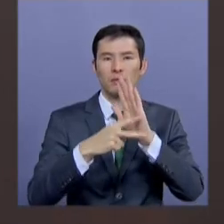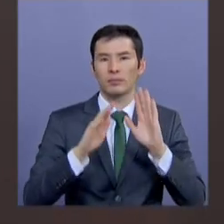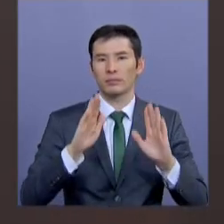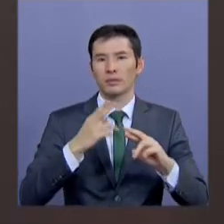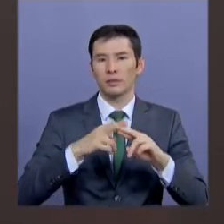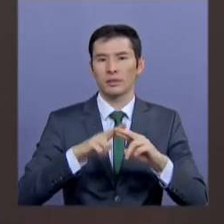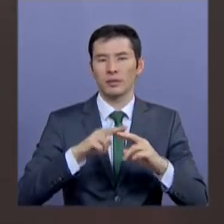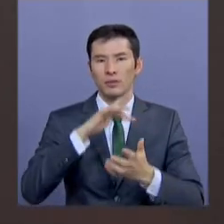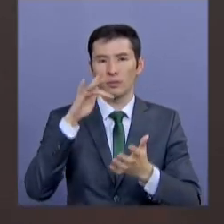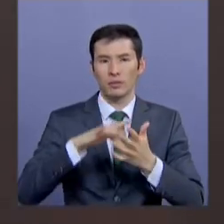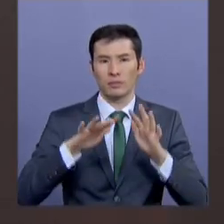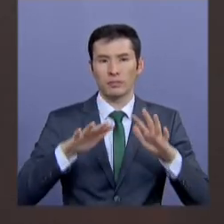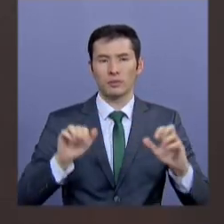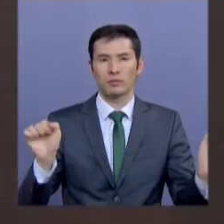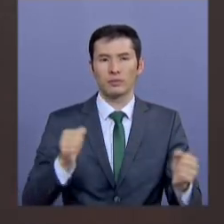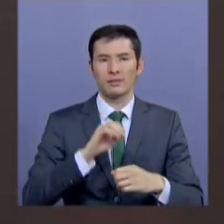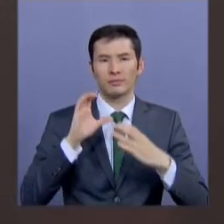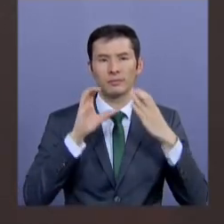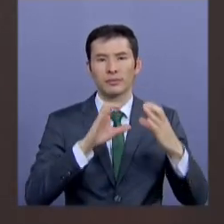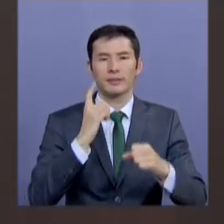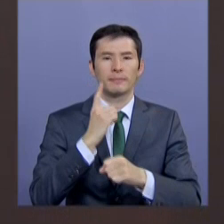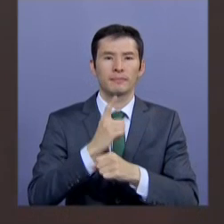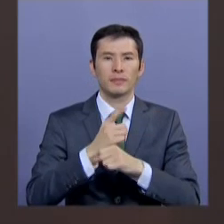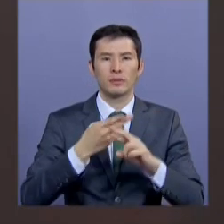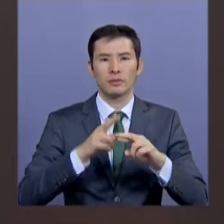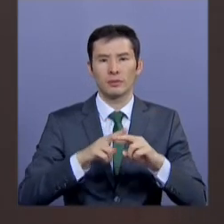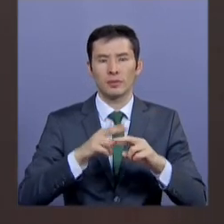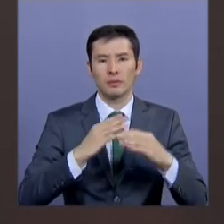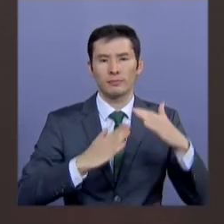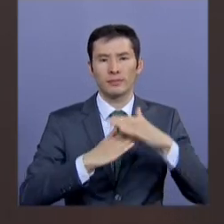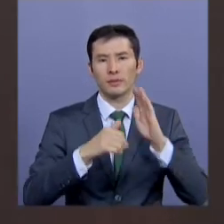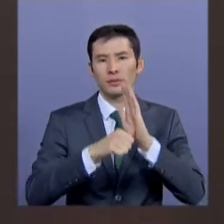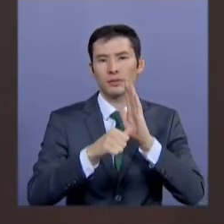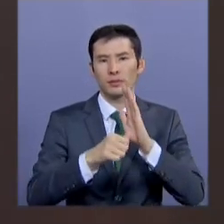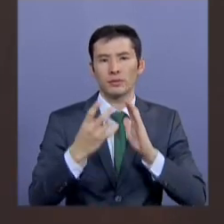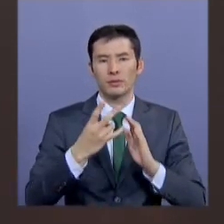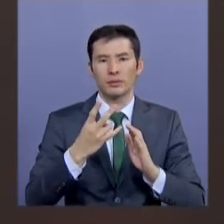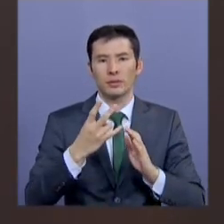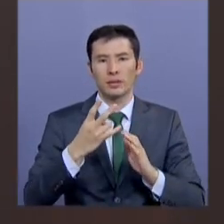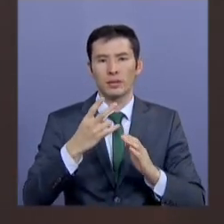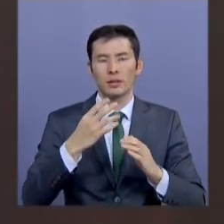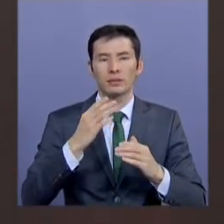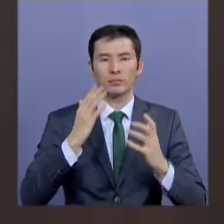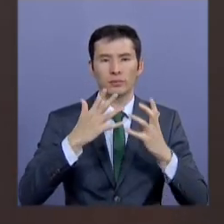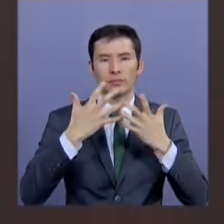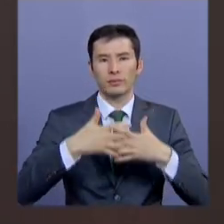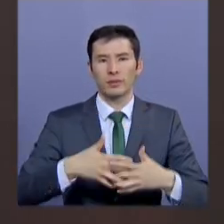жол қозғалысы ережелерінде елді мекендердегі автобус жылдамдығы сағатына 60 км сағат, қала сыртында 90 км сағат болып